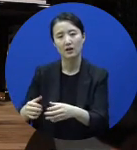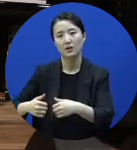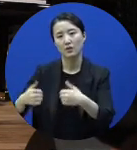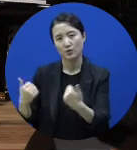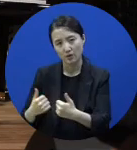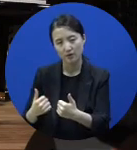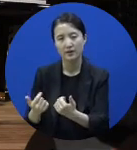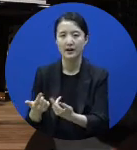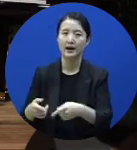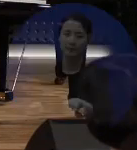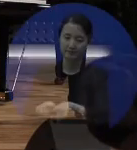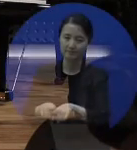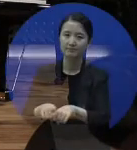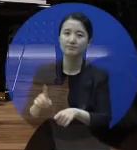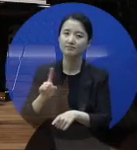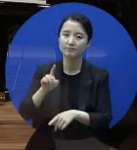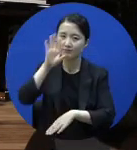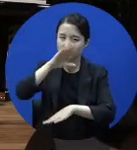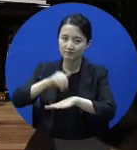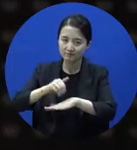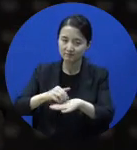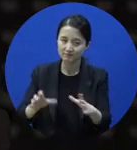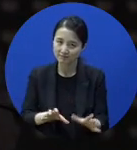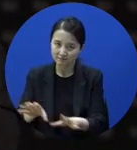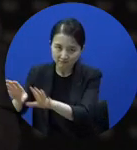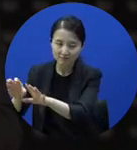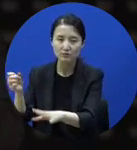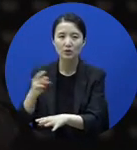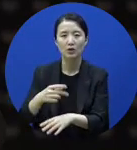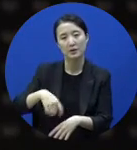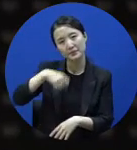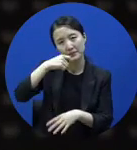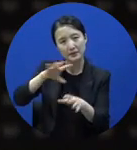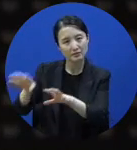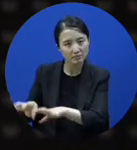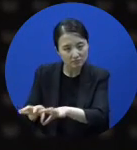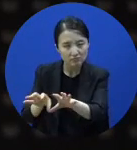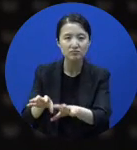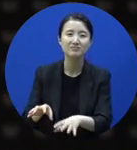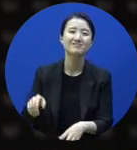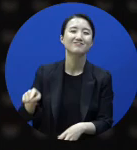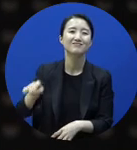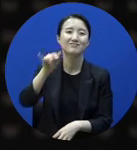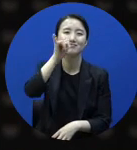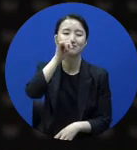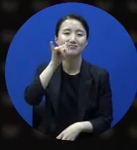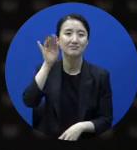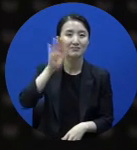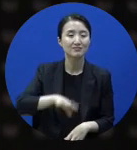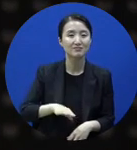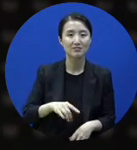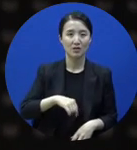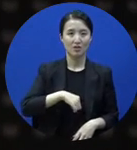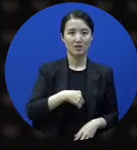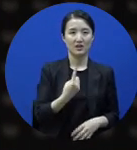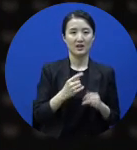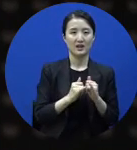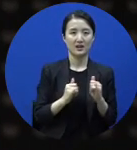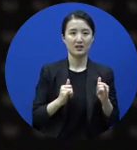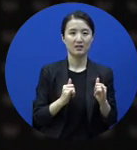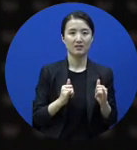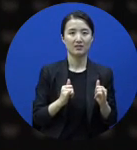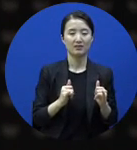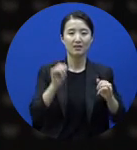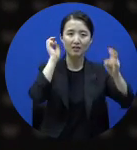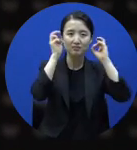워크샵도 갖고 회식도 하고 그러잖아요. 근데 저희는 회식이 있을까요? 그렇죠? 네, 회식 입죠. 점심도 혼자 먹어야